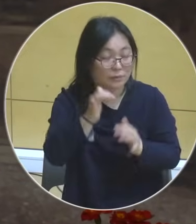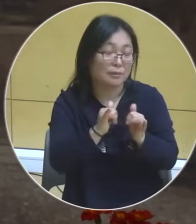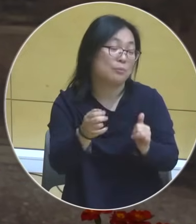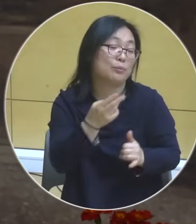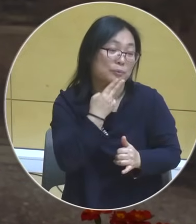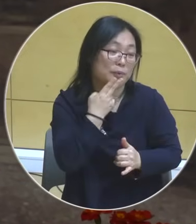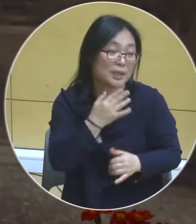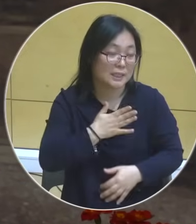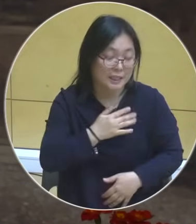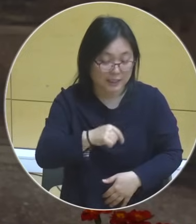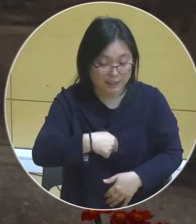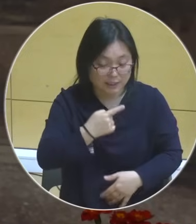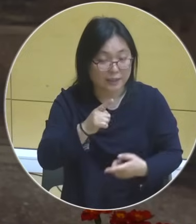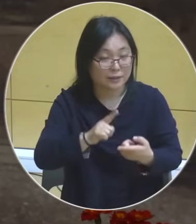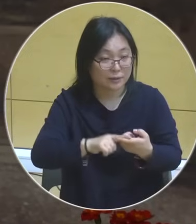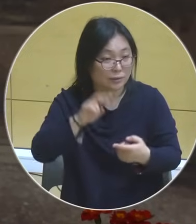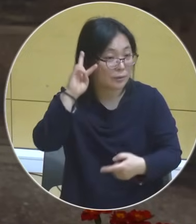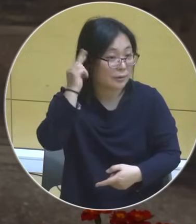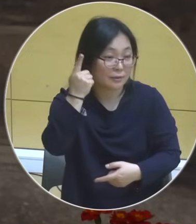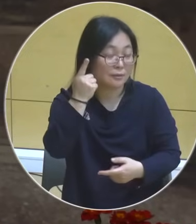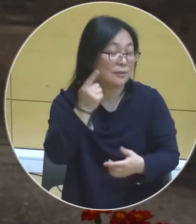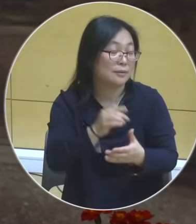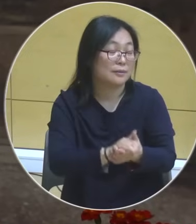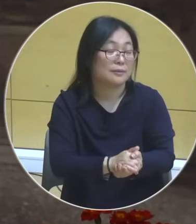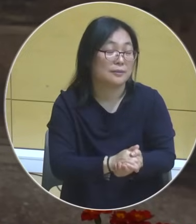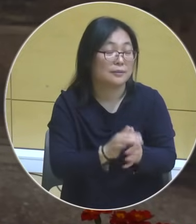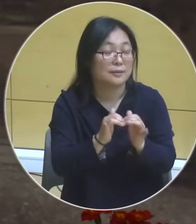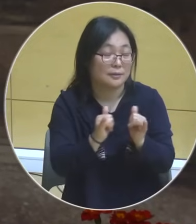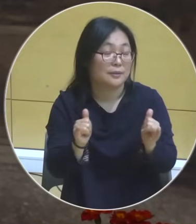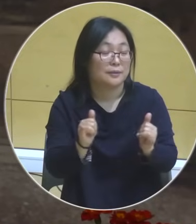자기 스스로에 대해서 뭔가 착각해도 크게 착각한 사람입니다.